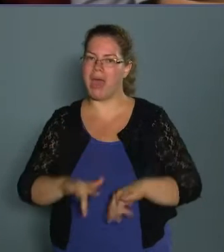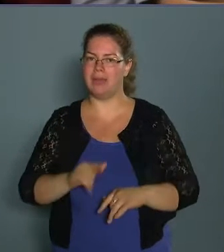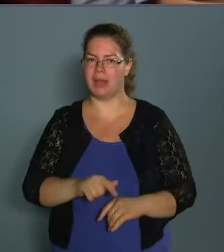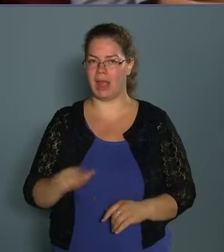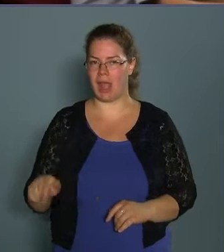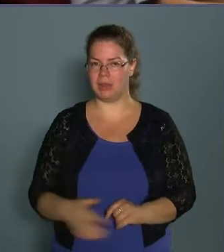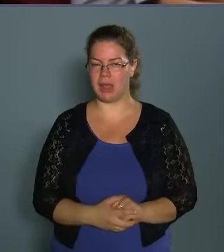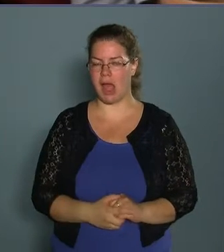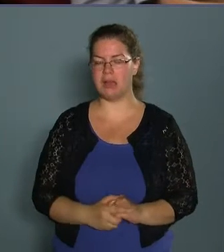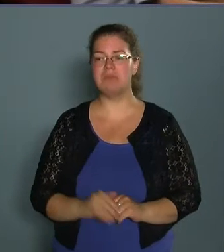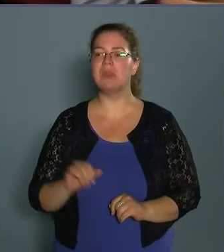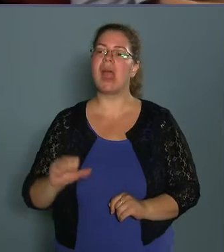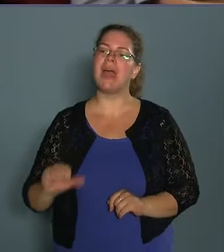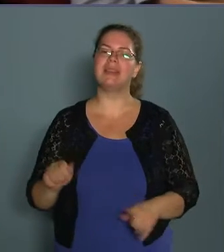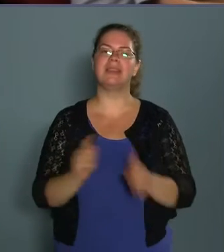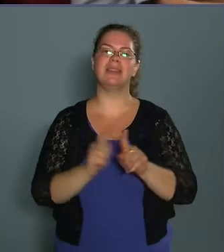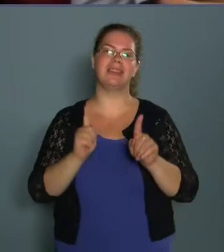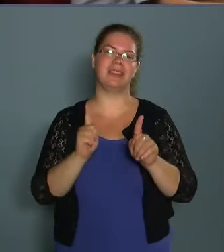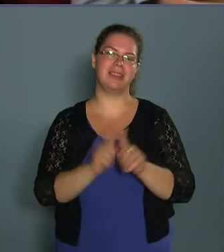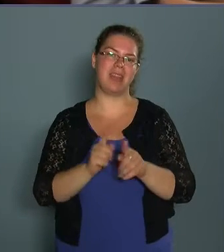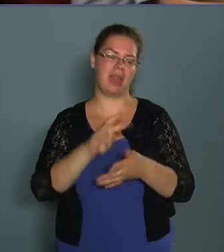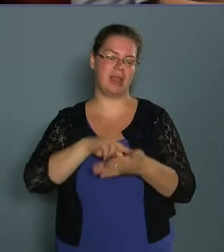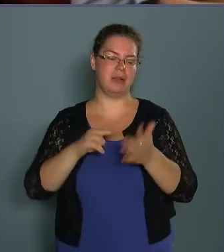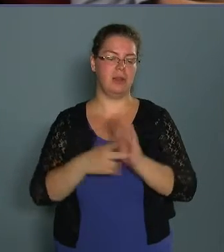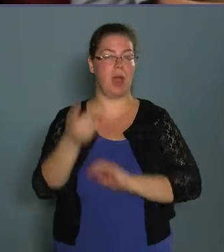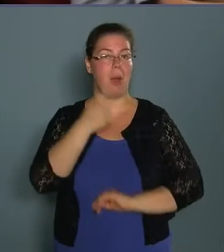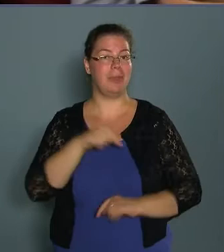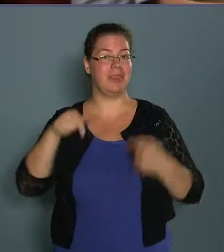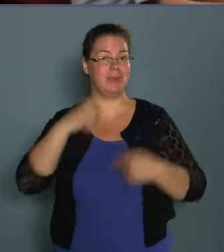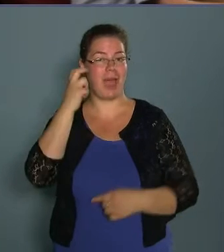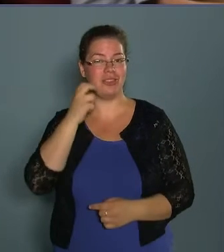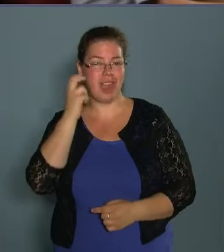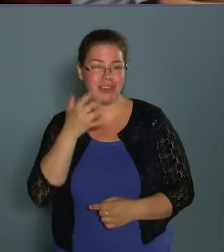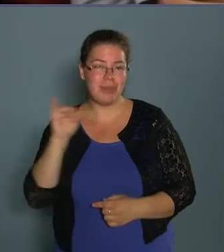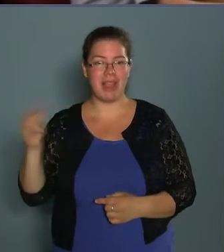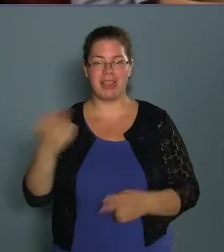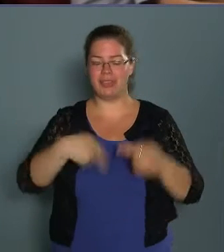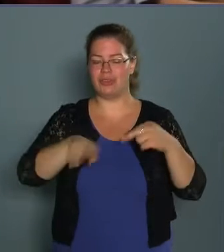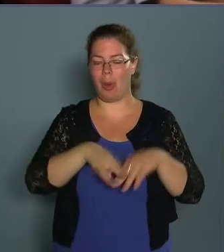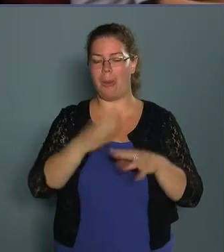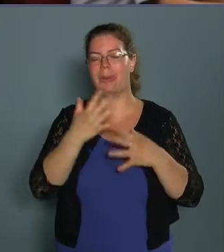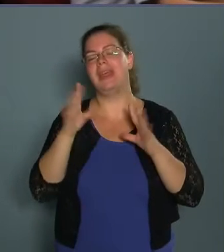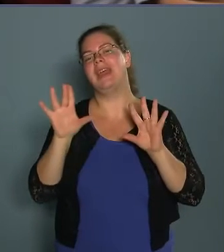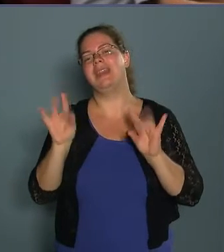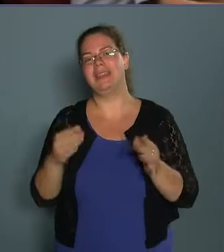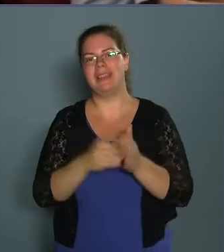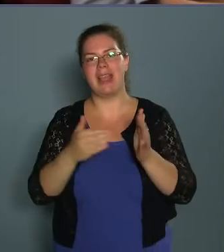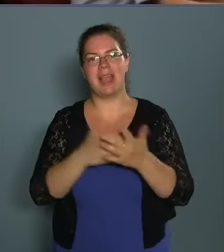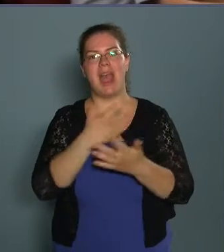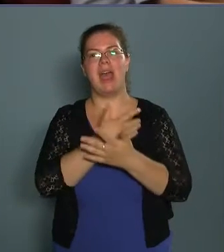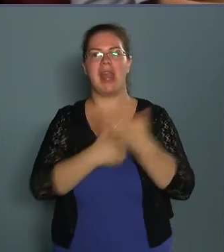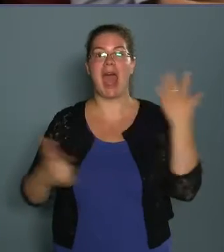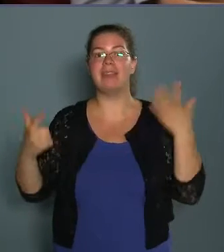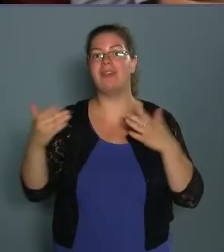helyszínek ezek. Egy ilyen kerületben, mint amilyen Pest Erzsébet is, amely több tízezer, közel 70 ezer